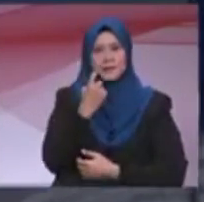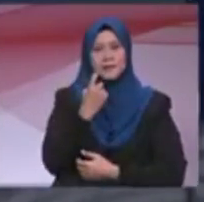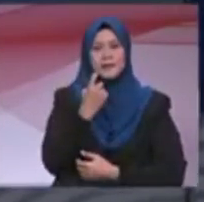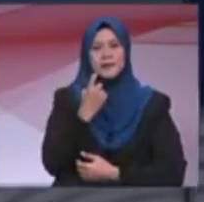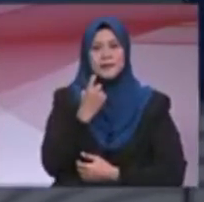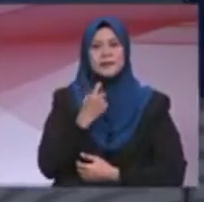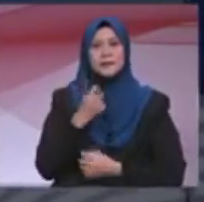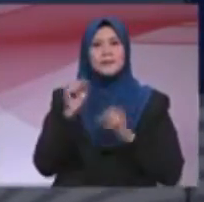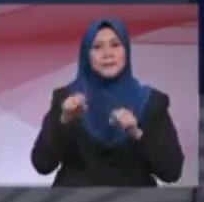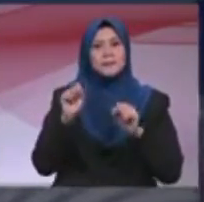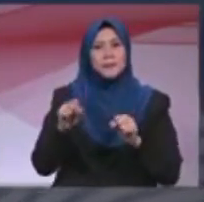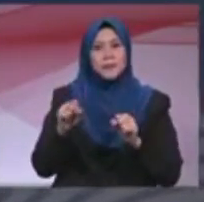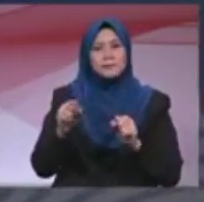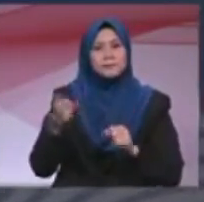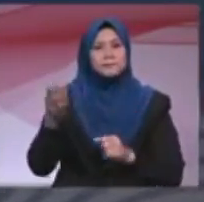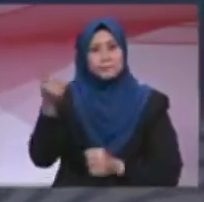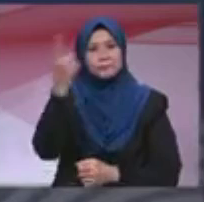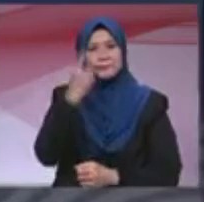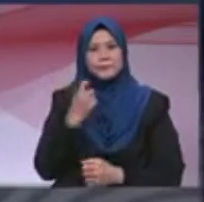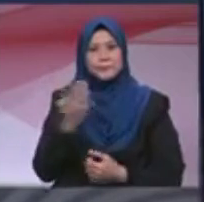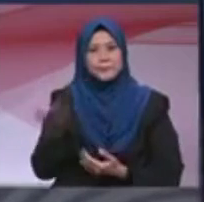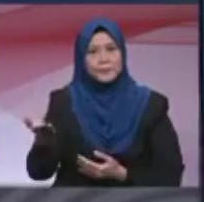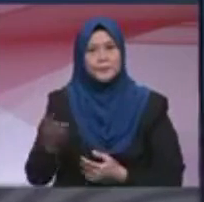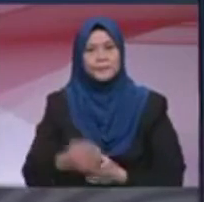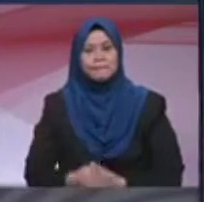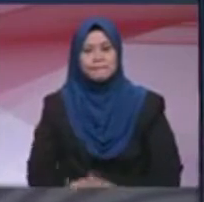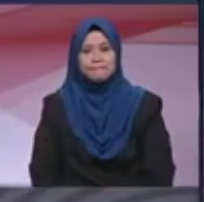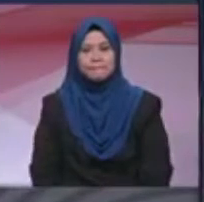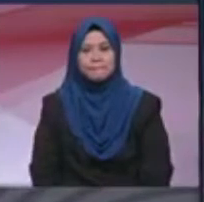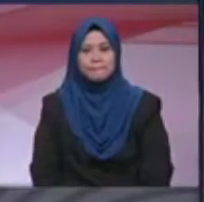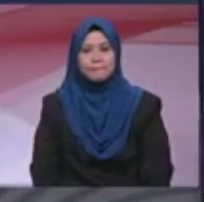boleh sampaikan, silakan.